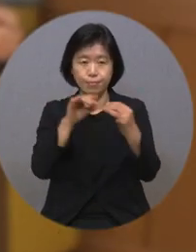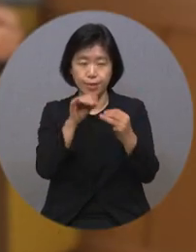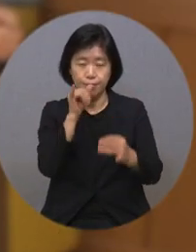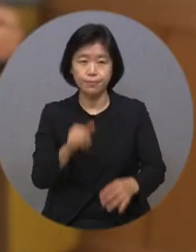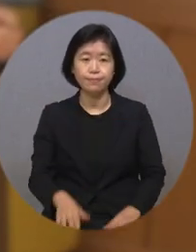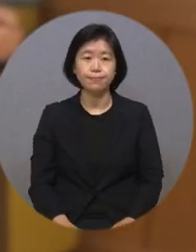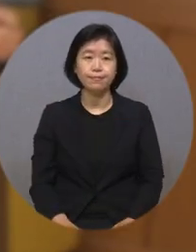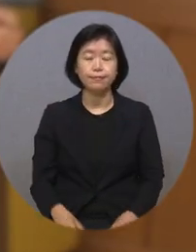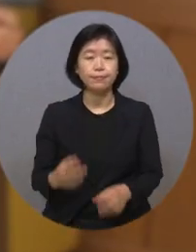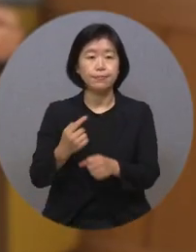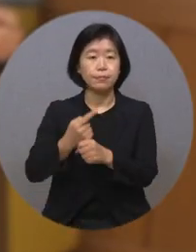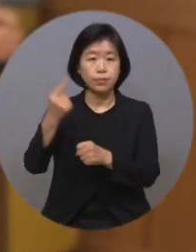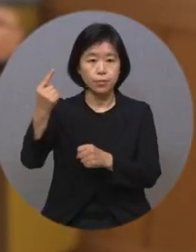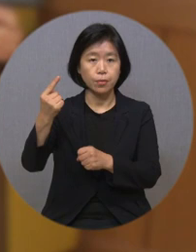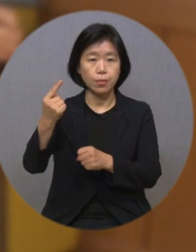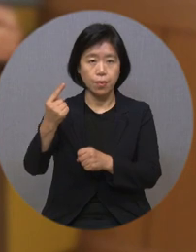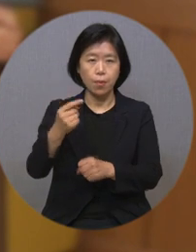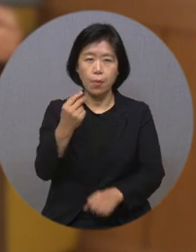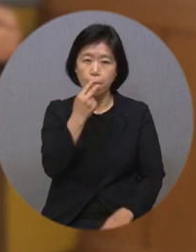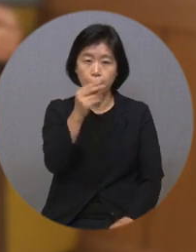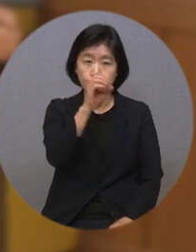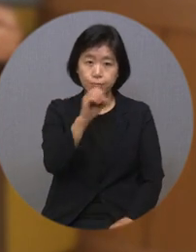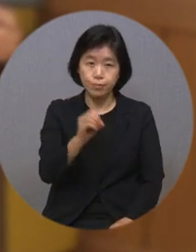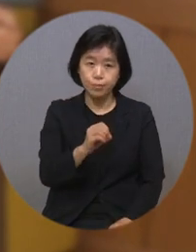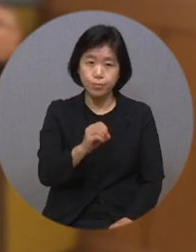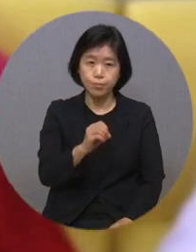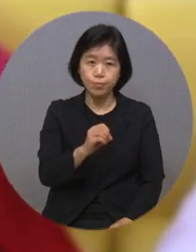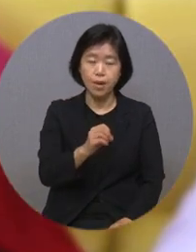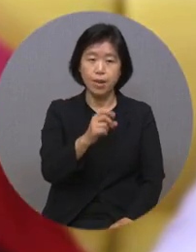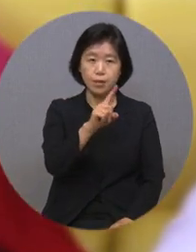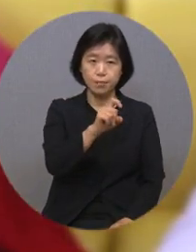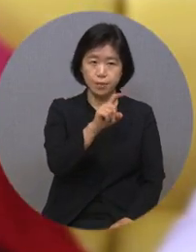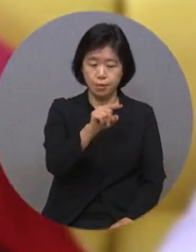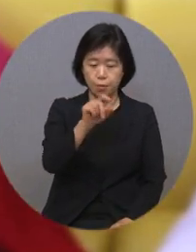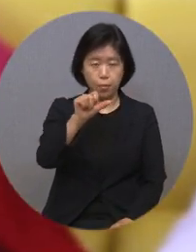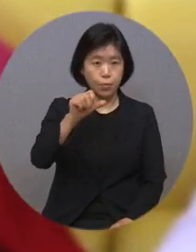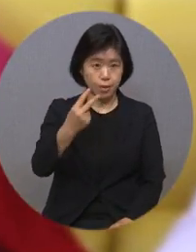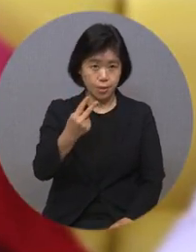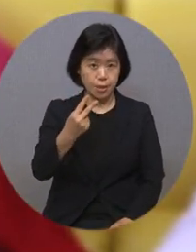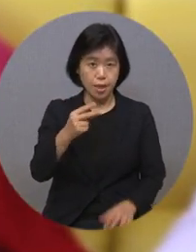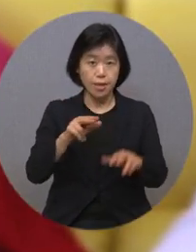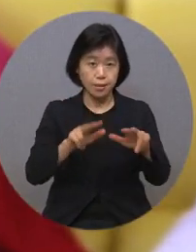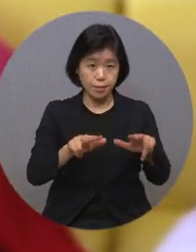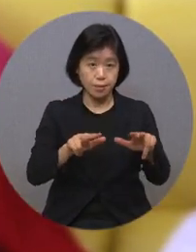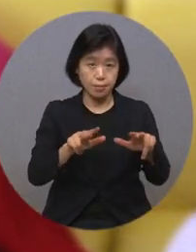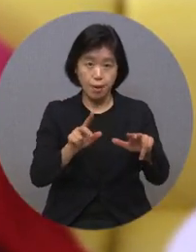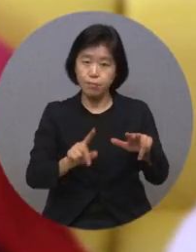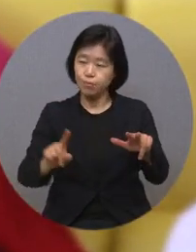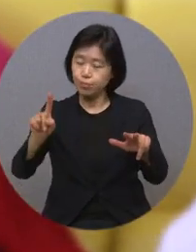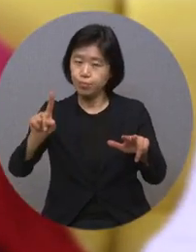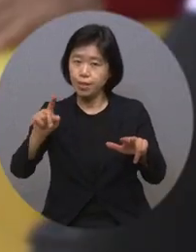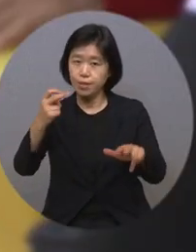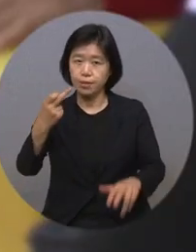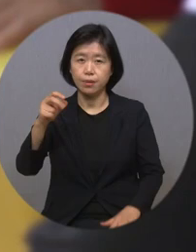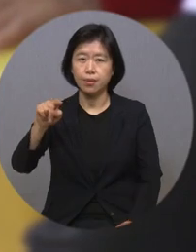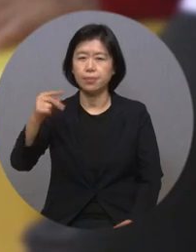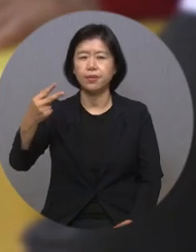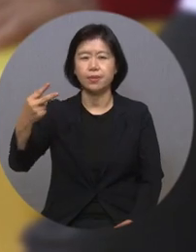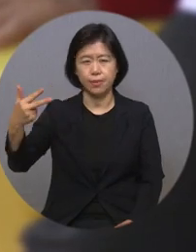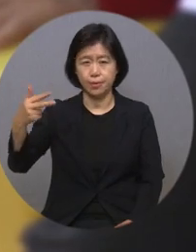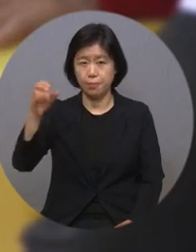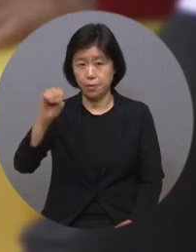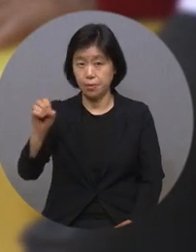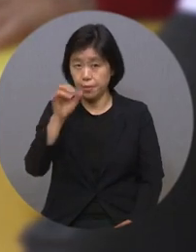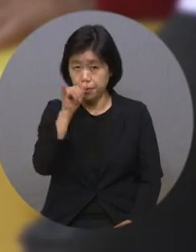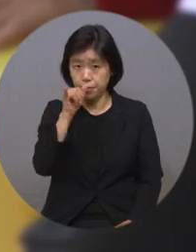이에 따라 대 년도 장기 위한 보험료 율은 11.5 2% 에서 10 2.27% 로 인상되고 가입자 세대당